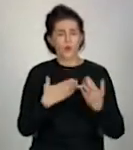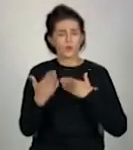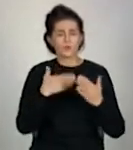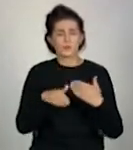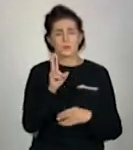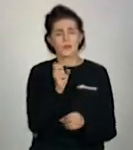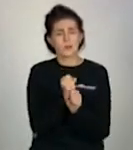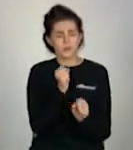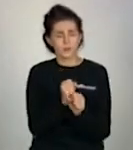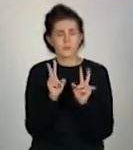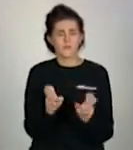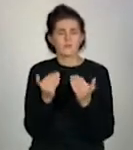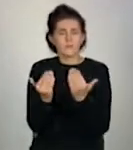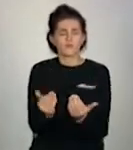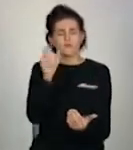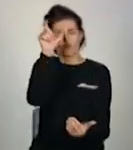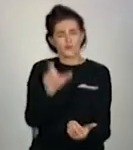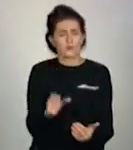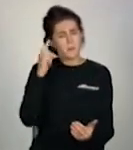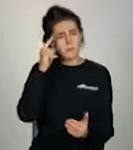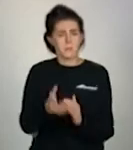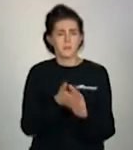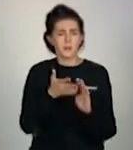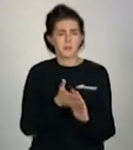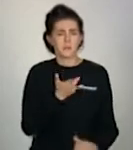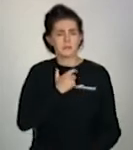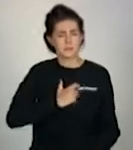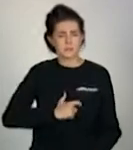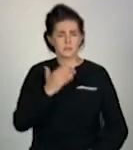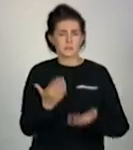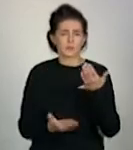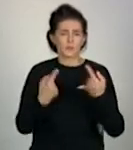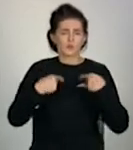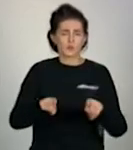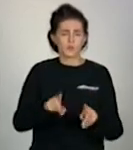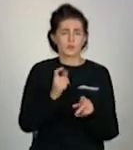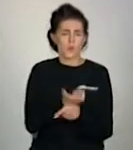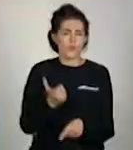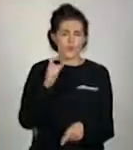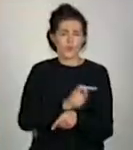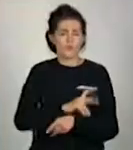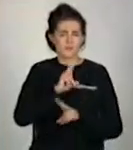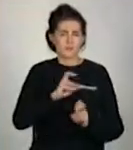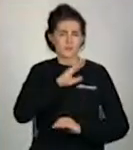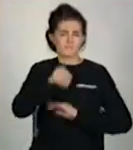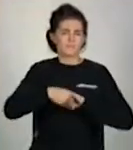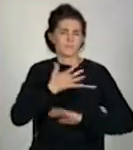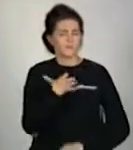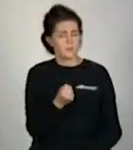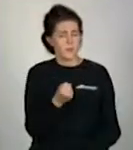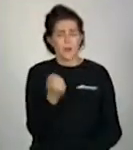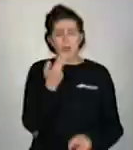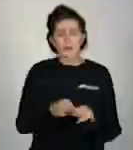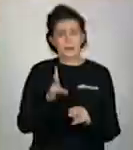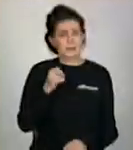его человеческое, да, понимание себя и других очень сильно подкупает. А ще не соромтеся свого